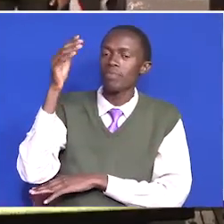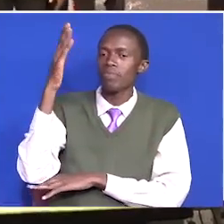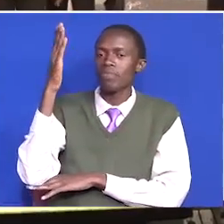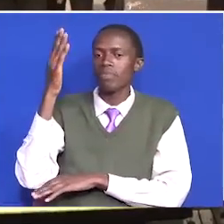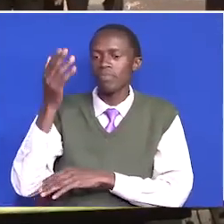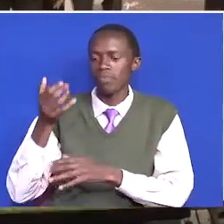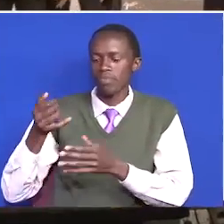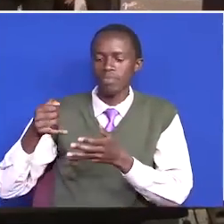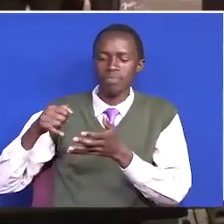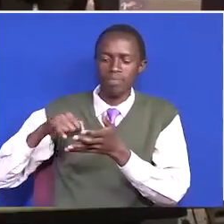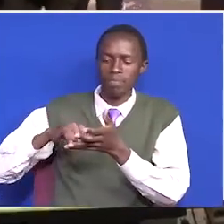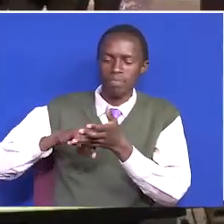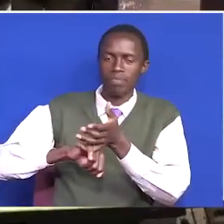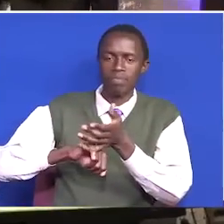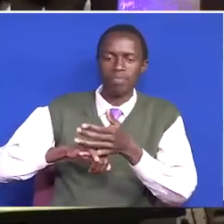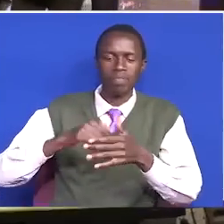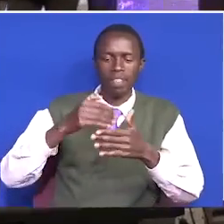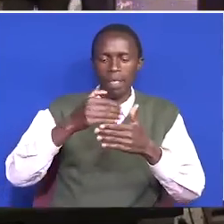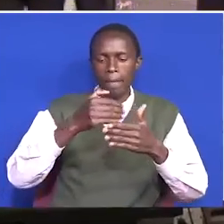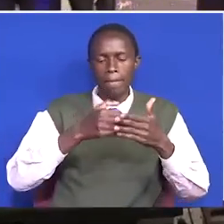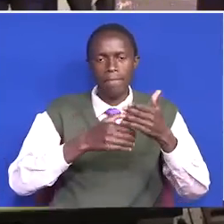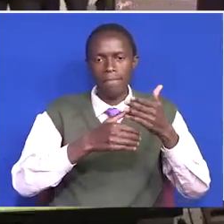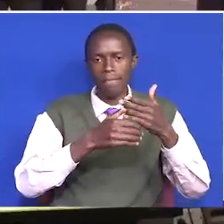Ndoa zilizojengwa juu yako Yawe